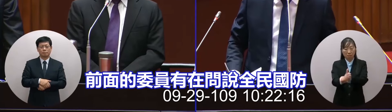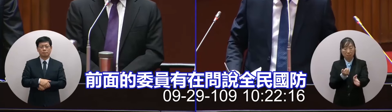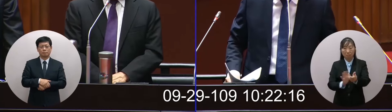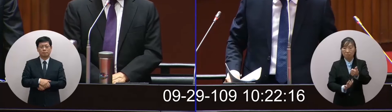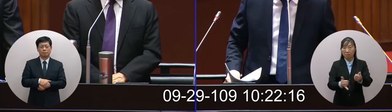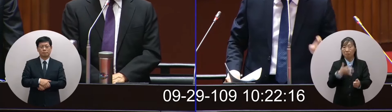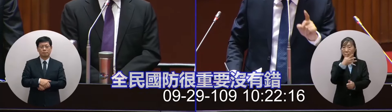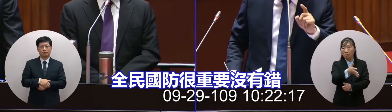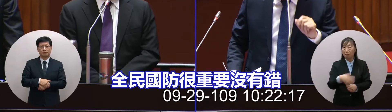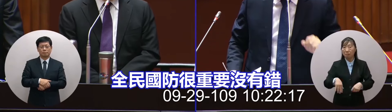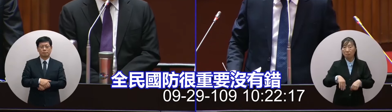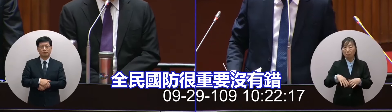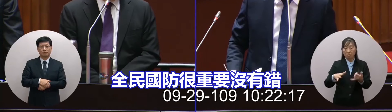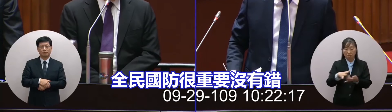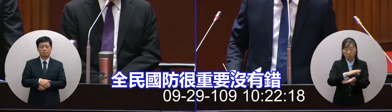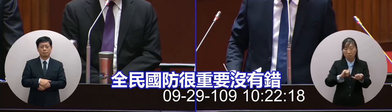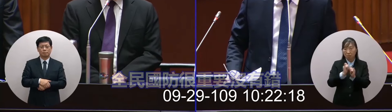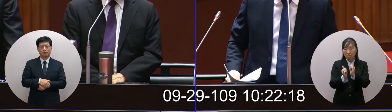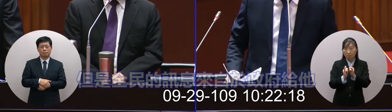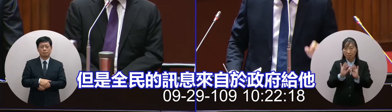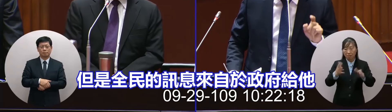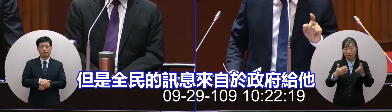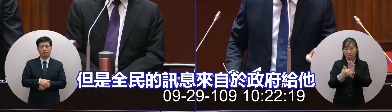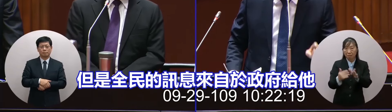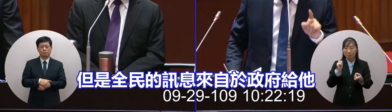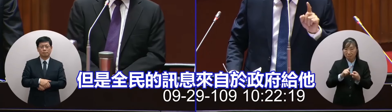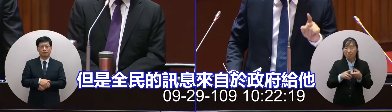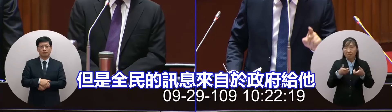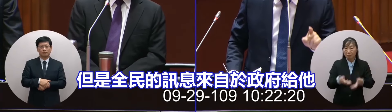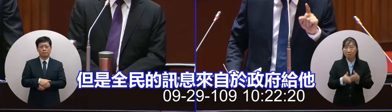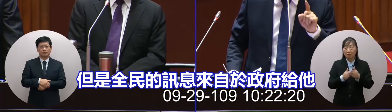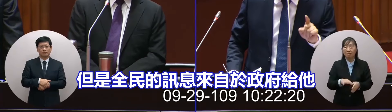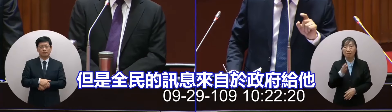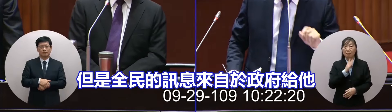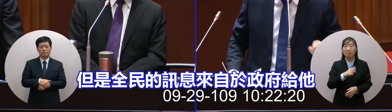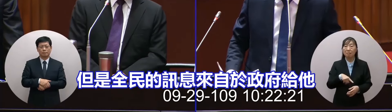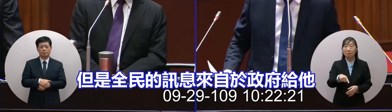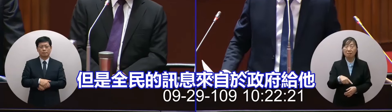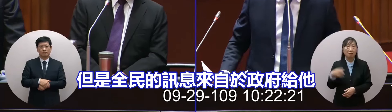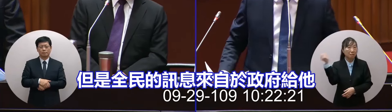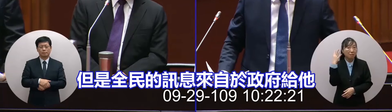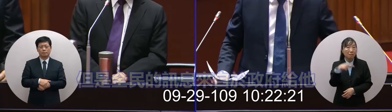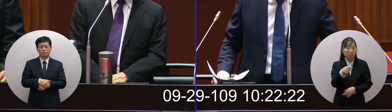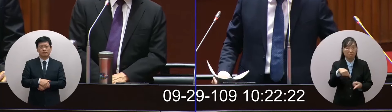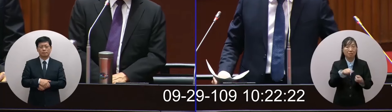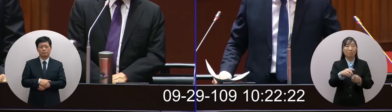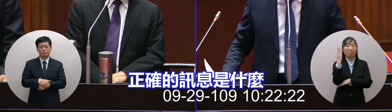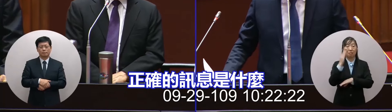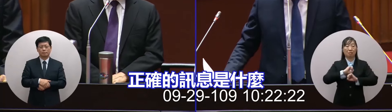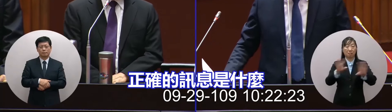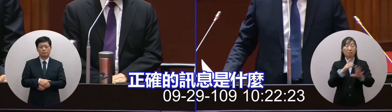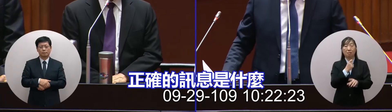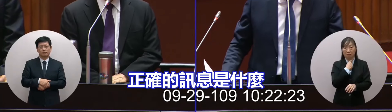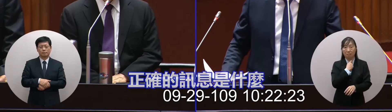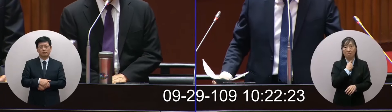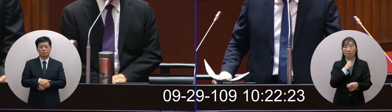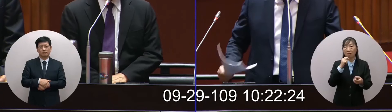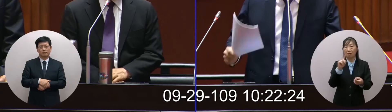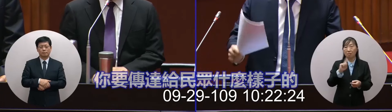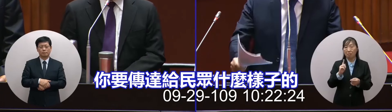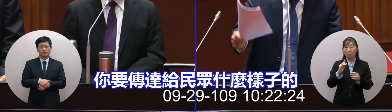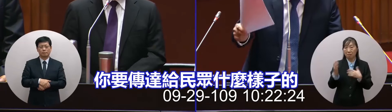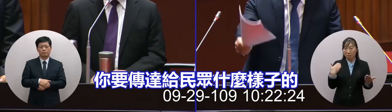国防，全民国防很重要，没有错。但是全民的讯息来自于政府给他，正确的讯息是